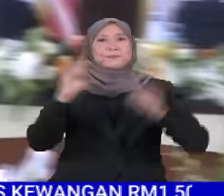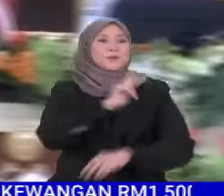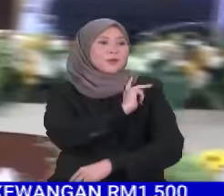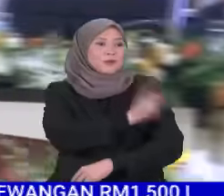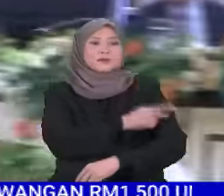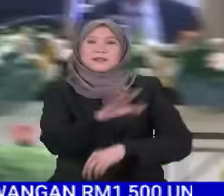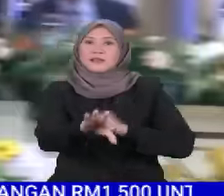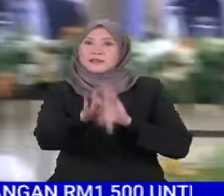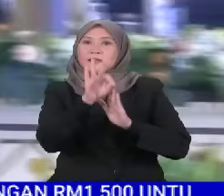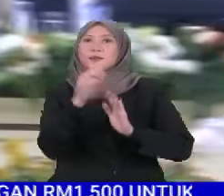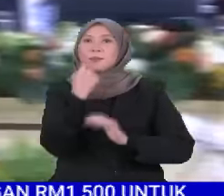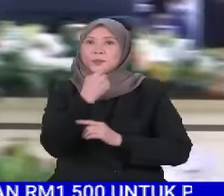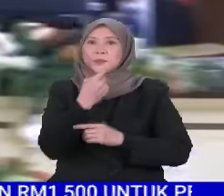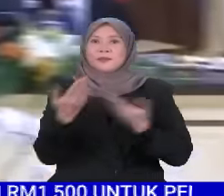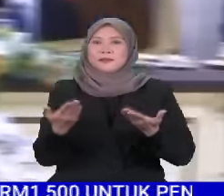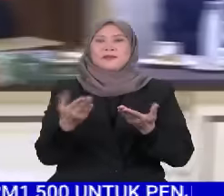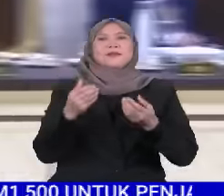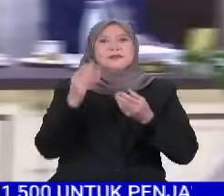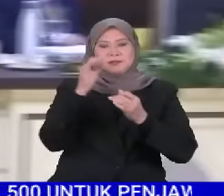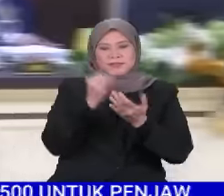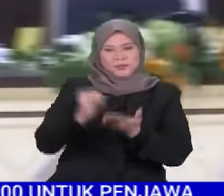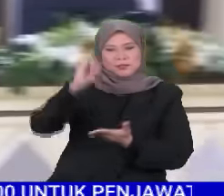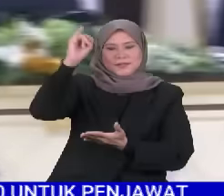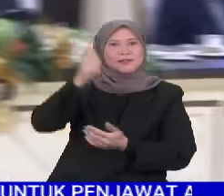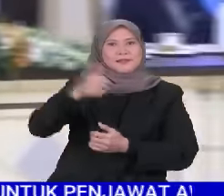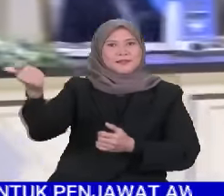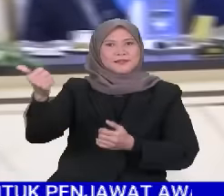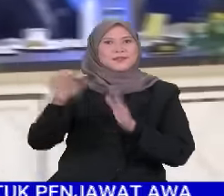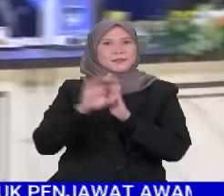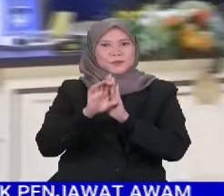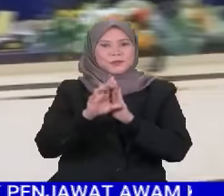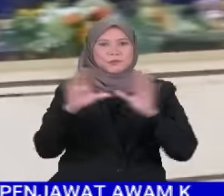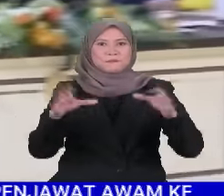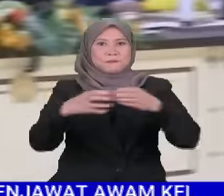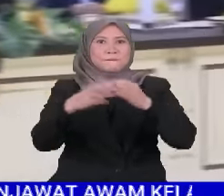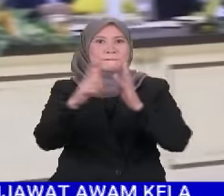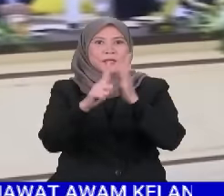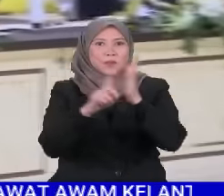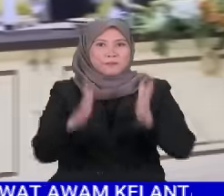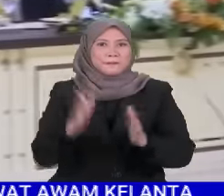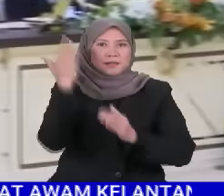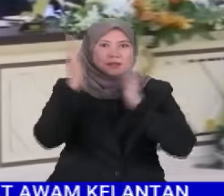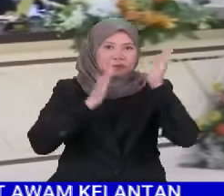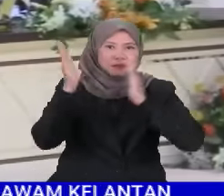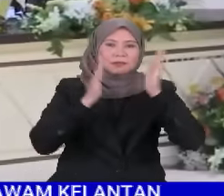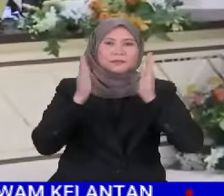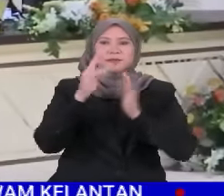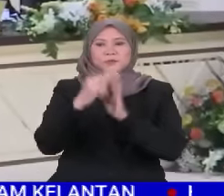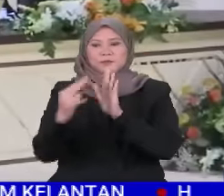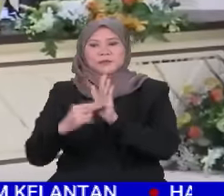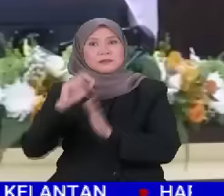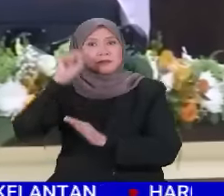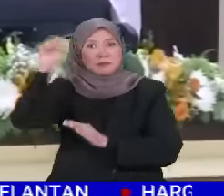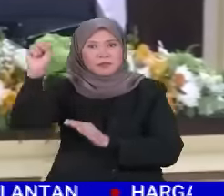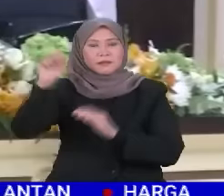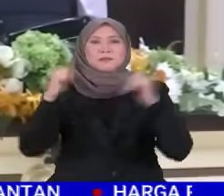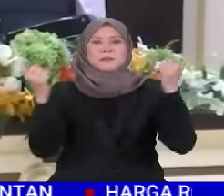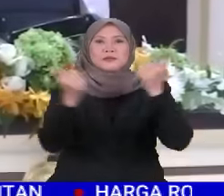melantik keanggotaan perlu diberi kepada beberapa institusi lain seperti majelis pegua Malaysia persatuan undang-undang Sabah